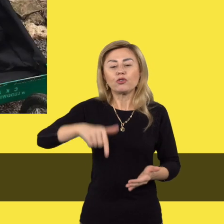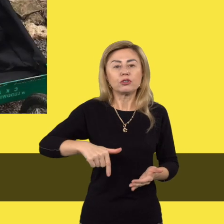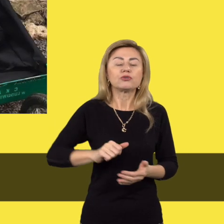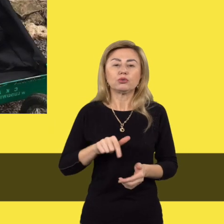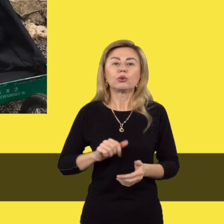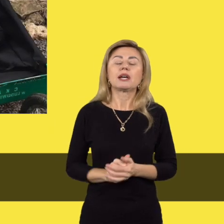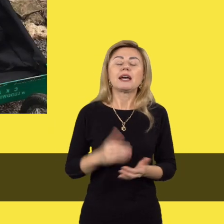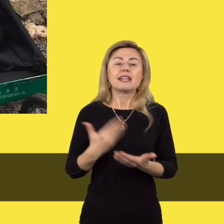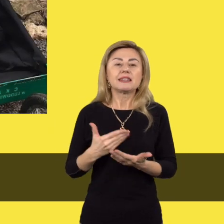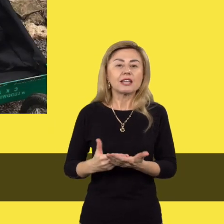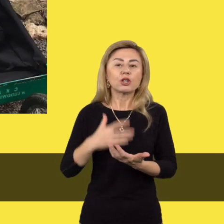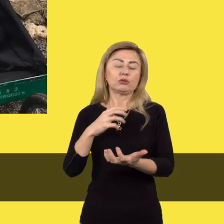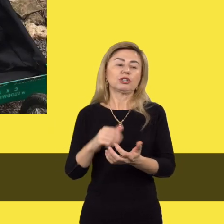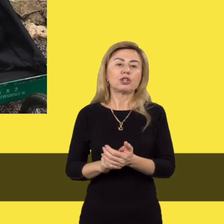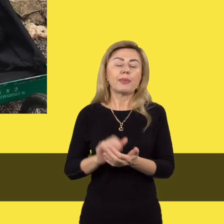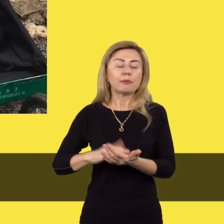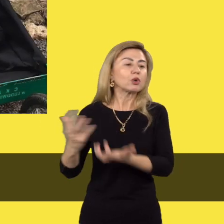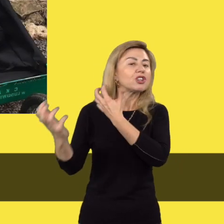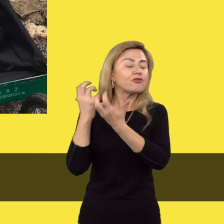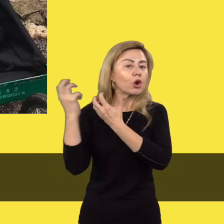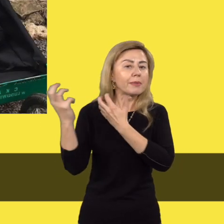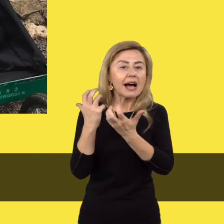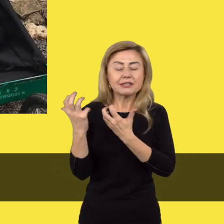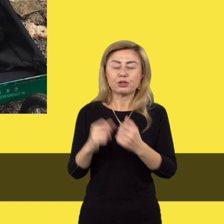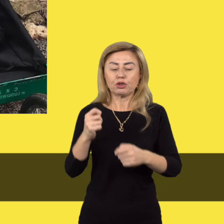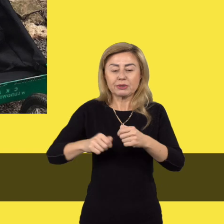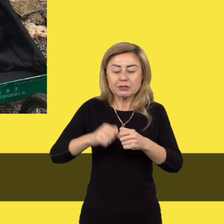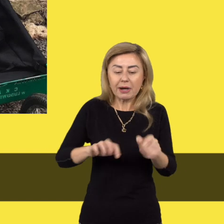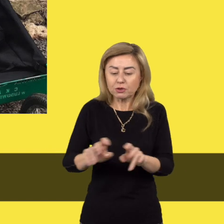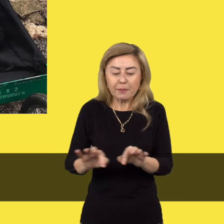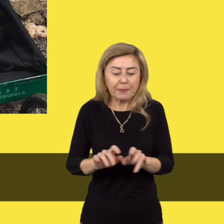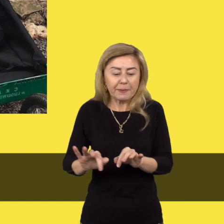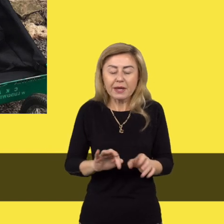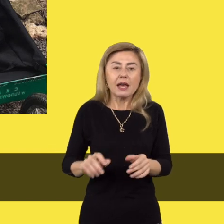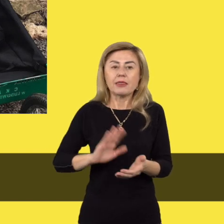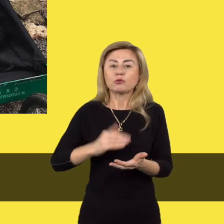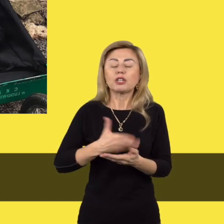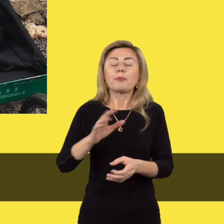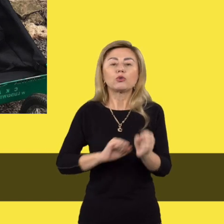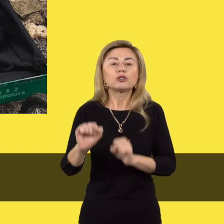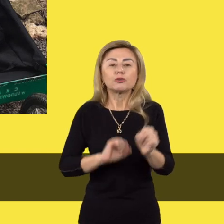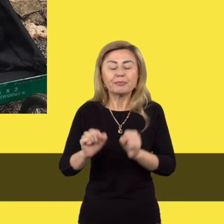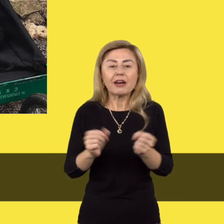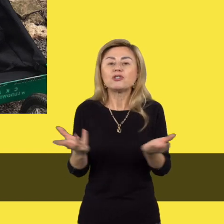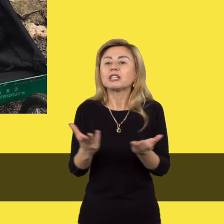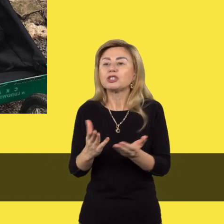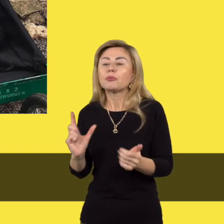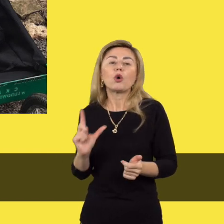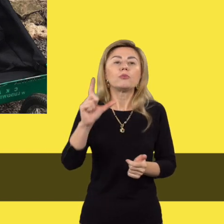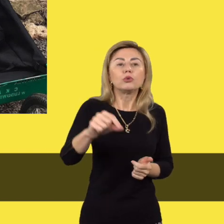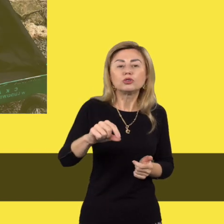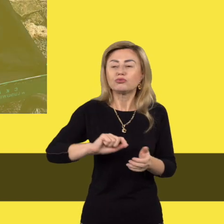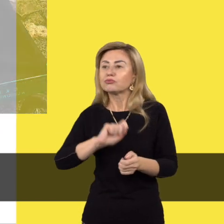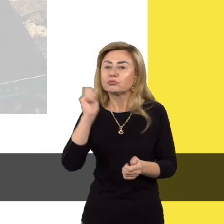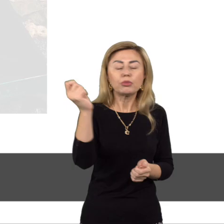mało osób o tym wie, więc ten dostęp do informacji, jeżeli już chcę gdzieś, jeżeli już się odważę, to gdzie mogę pojechać, co mnie tam spotka. To jest też duża praca